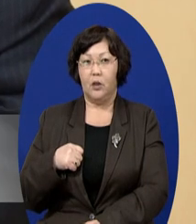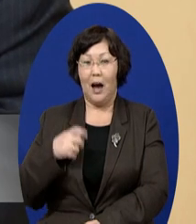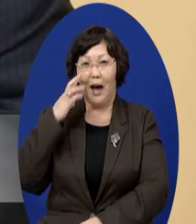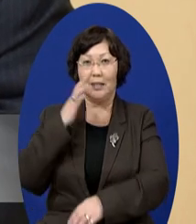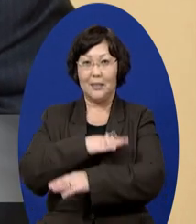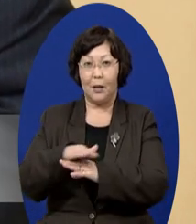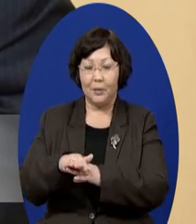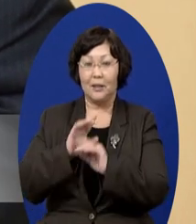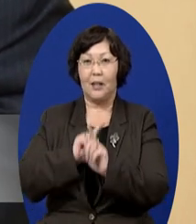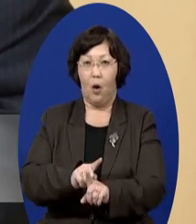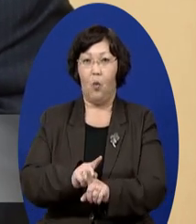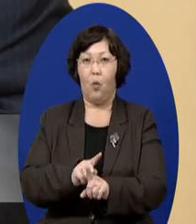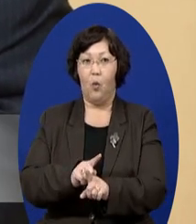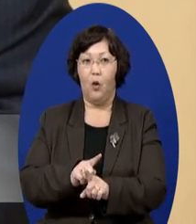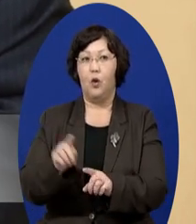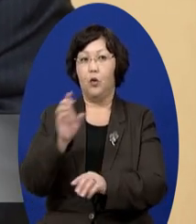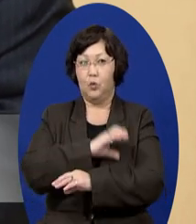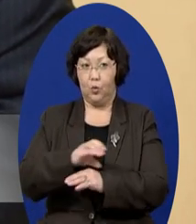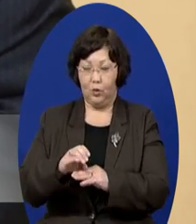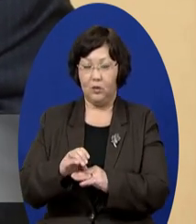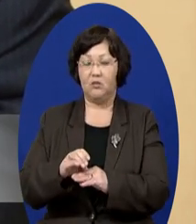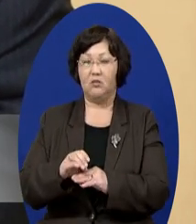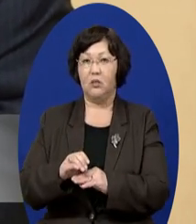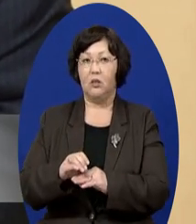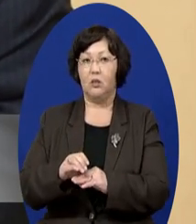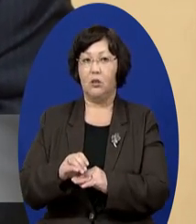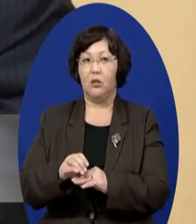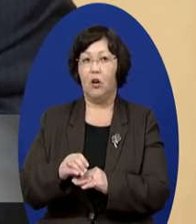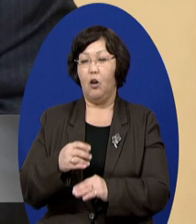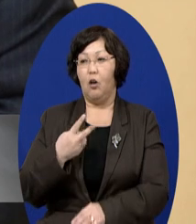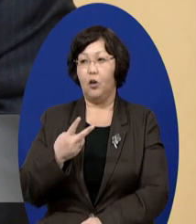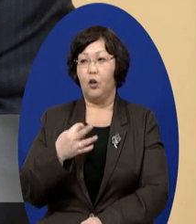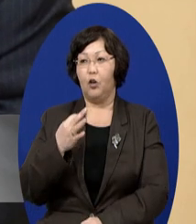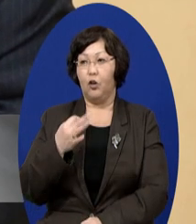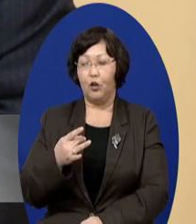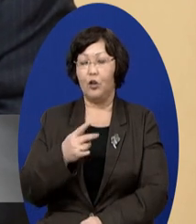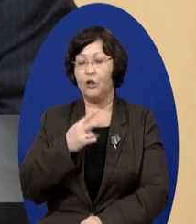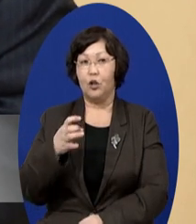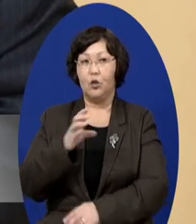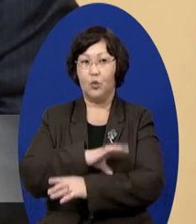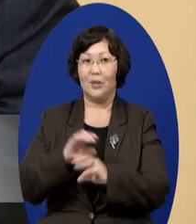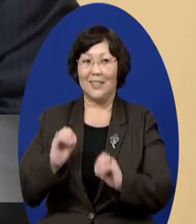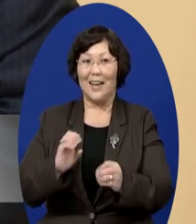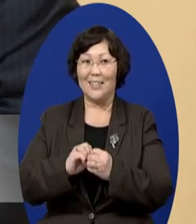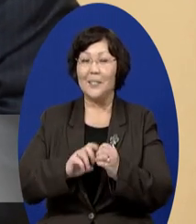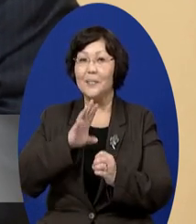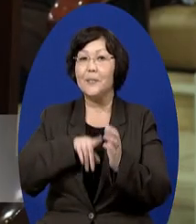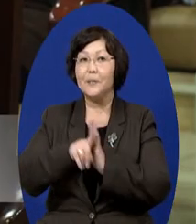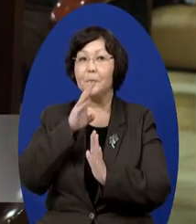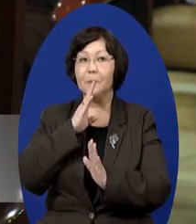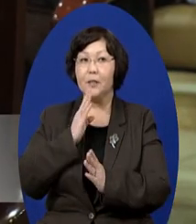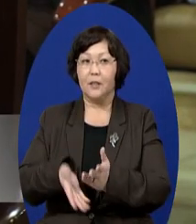хувилбар хөтөлбөрөөр сургуульт энэ ирэх жилийн жилээс бол сургуульт эрхлэх тэр нөхцөлийг бол бүрдүүлж өгөхөөр бид дэмжиж ажиллаж